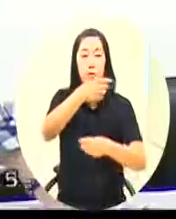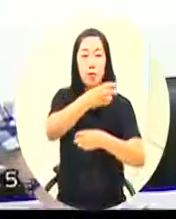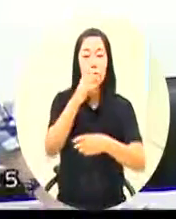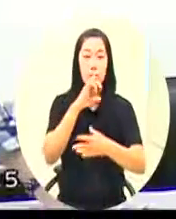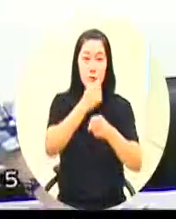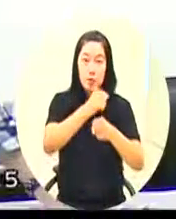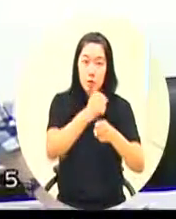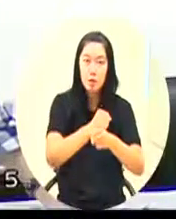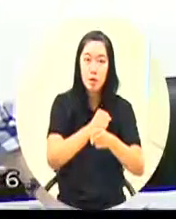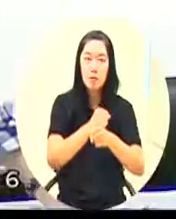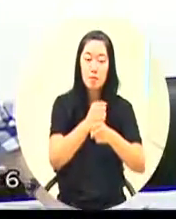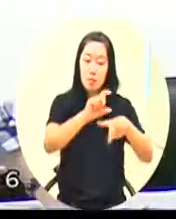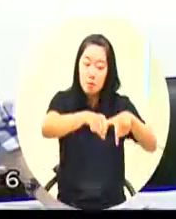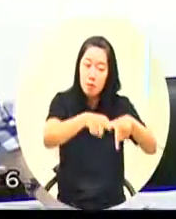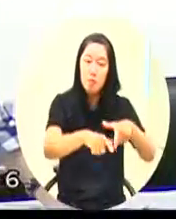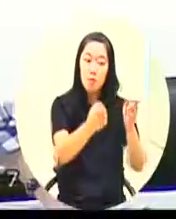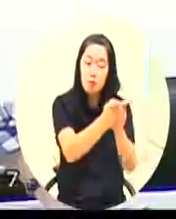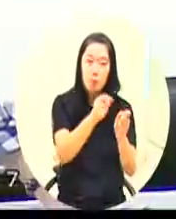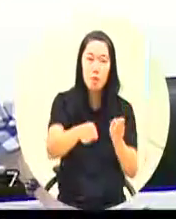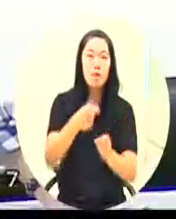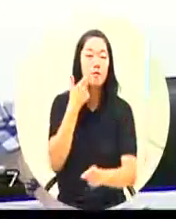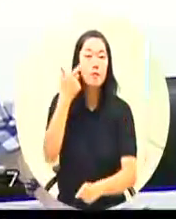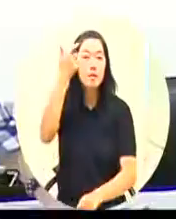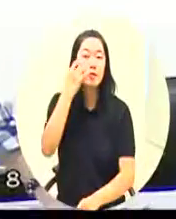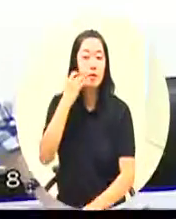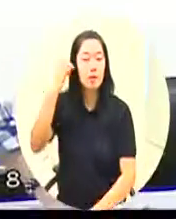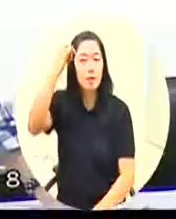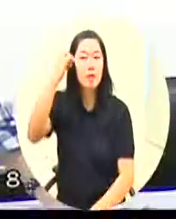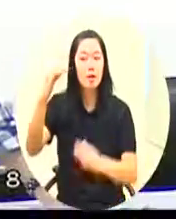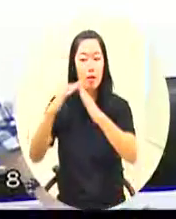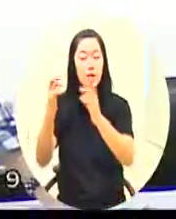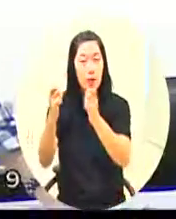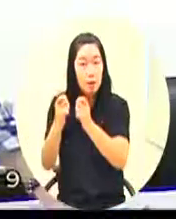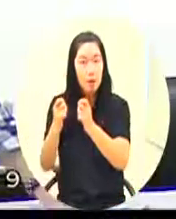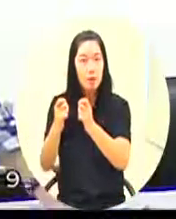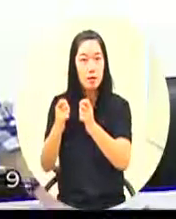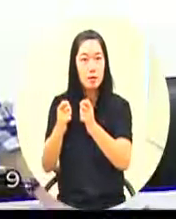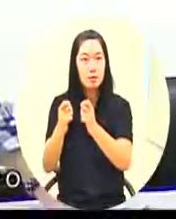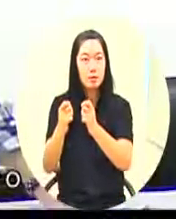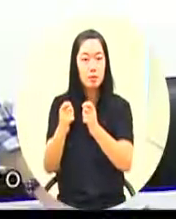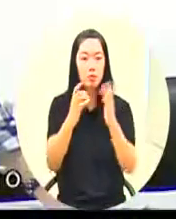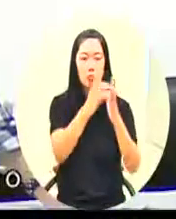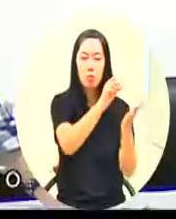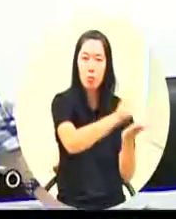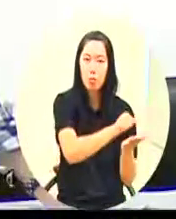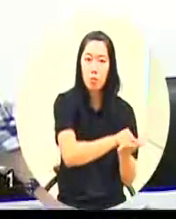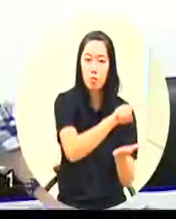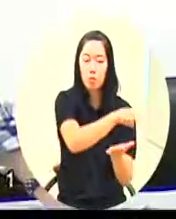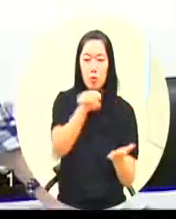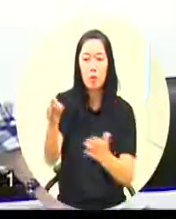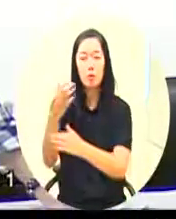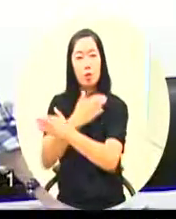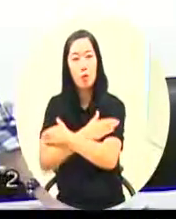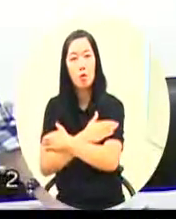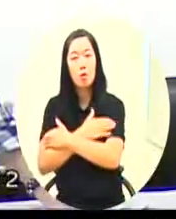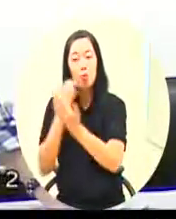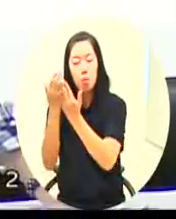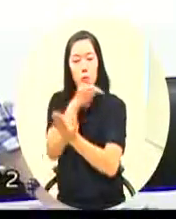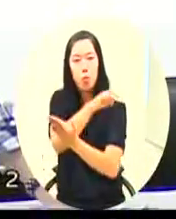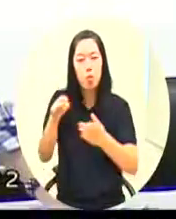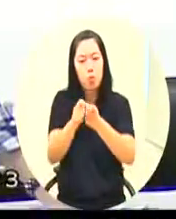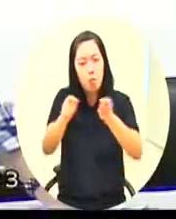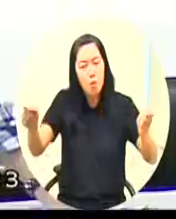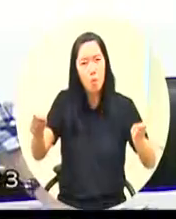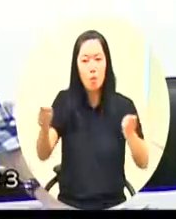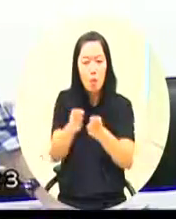时候是跟着爷爷奶奶在带，所以他很可能并不是他的户籍地。那这个部分我想先了解一下我们有没